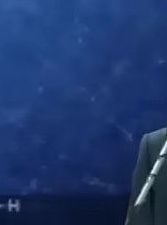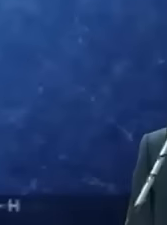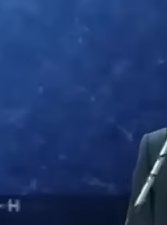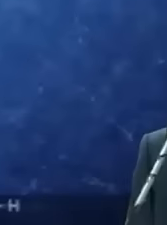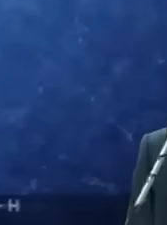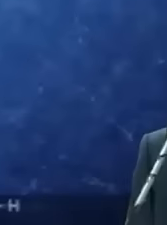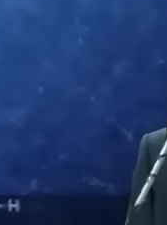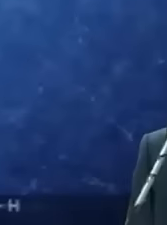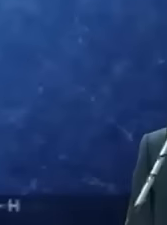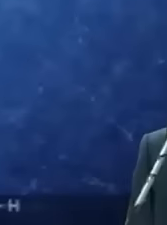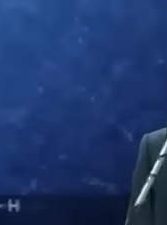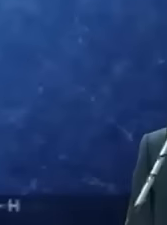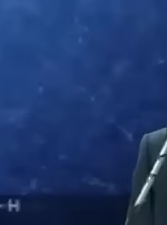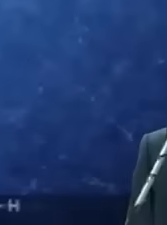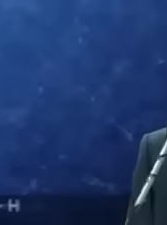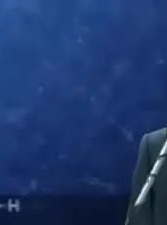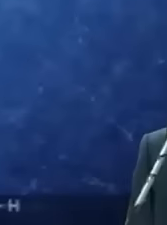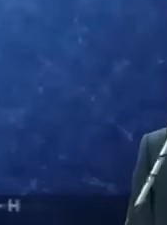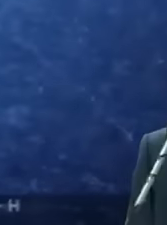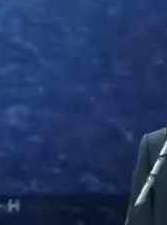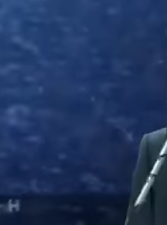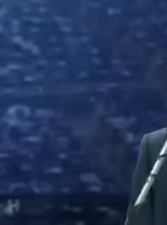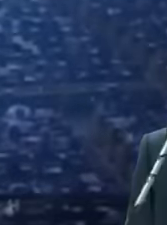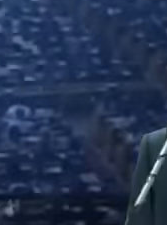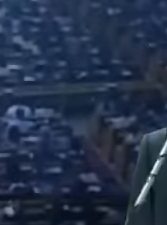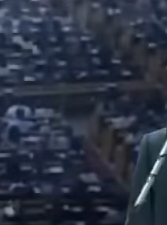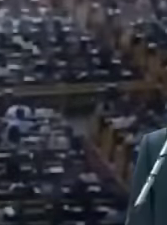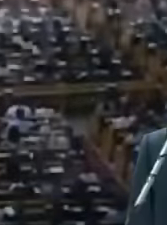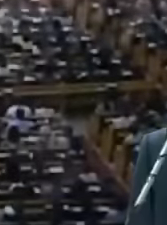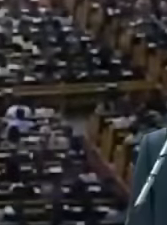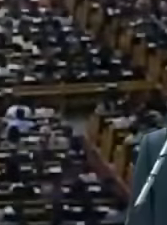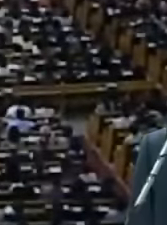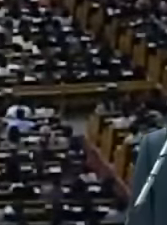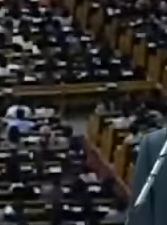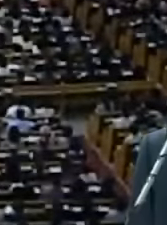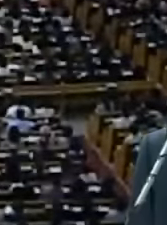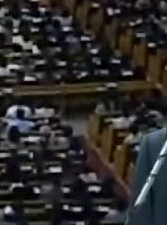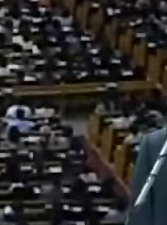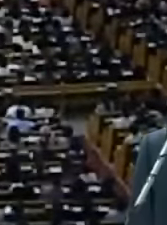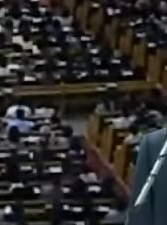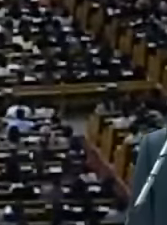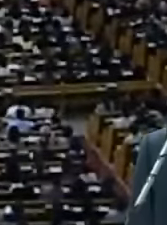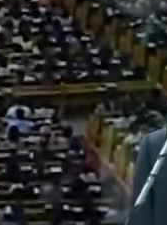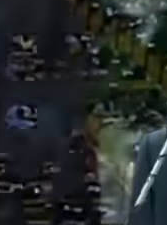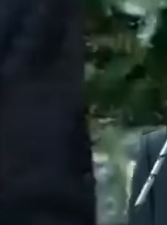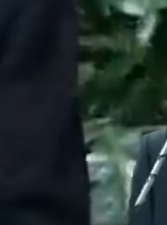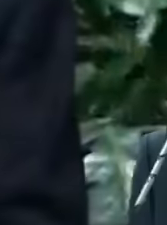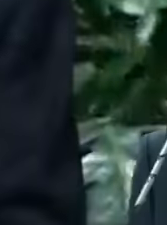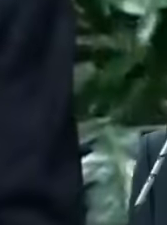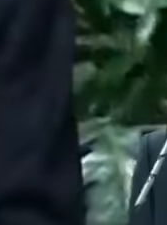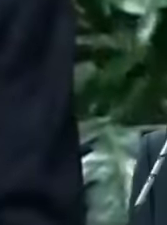악은 어떤 모양이라도 버리라. 아멘. 할렐루야.